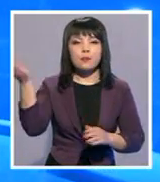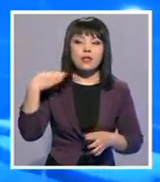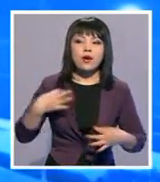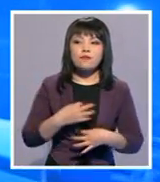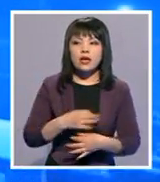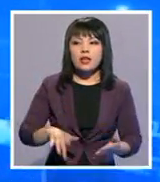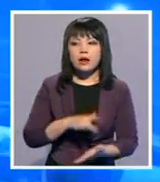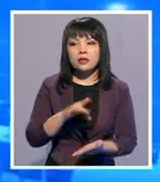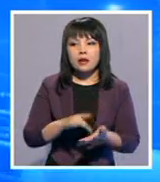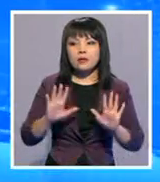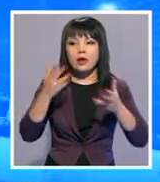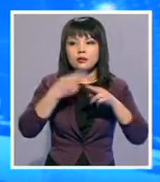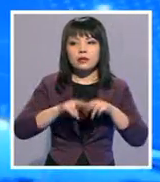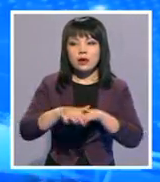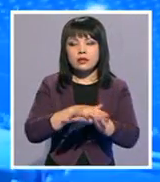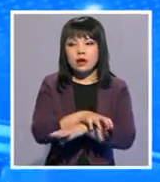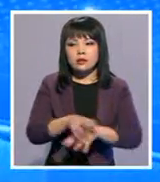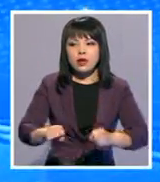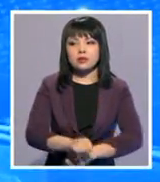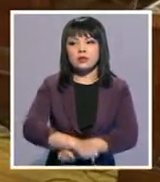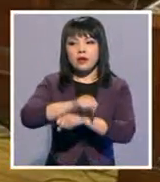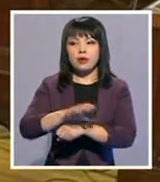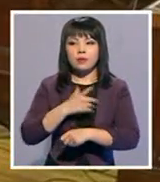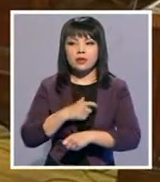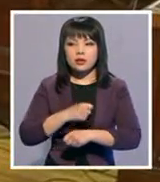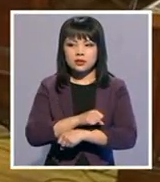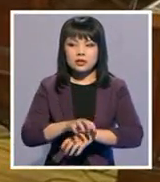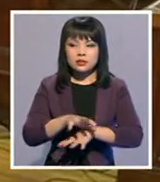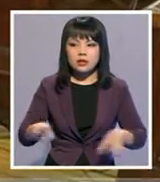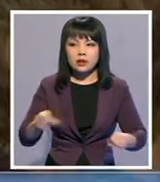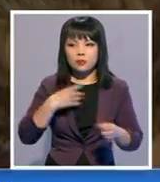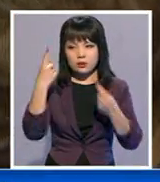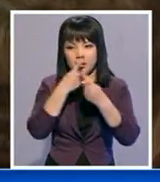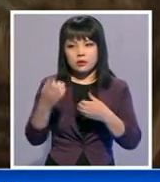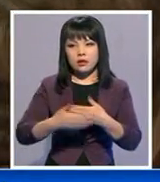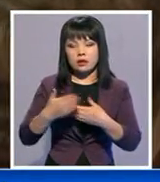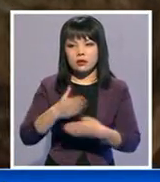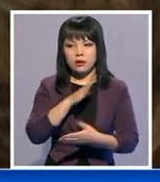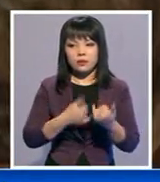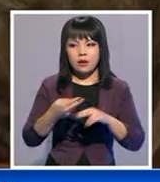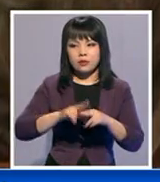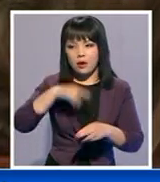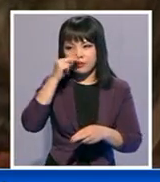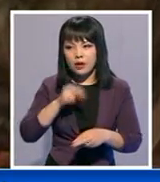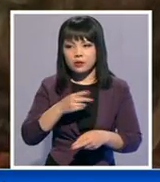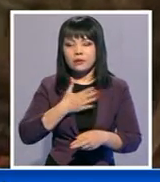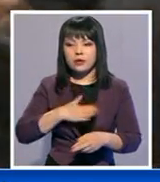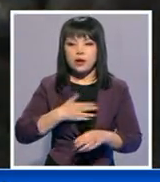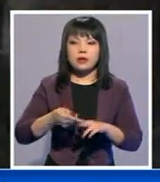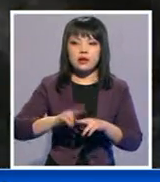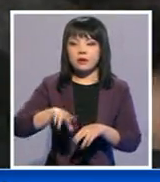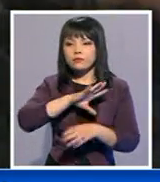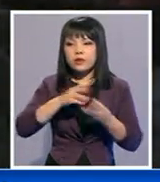республикасында антисоветтік көтерілісті күшпен басты деген кінә тағылып отыр. Алайда экс-министр өзіне тағылған кінәларды мойындамайтынын айтты. Мен